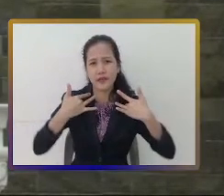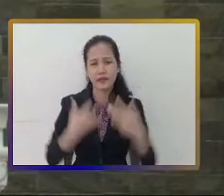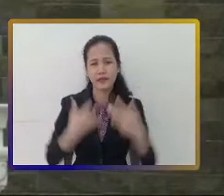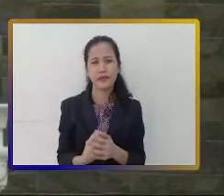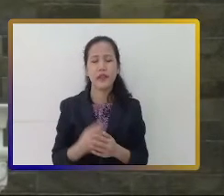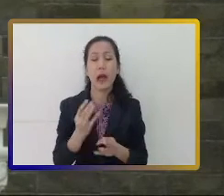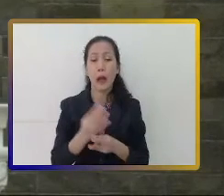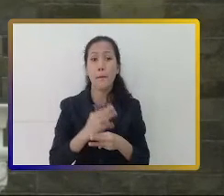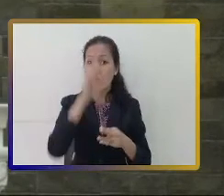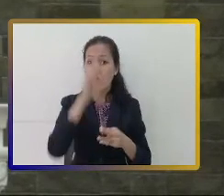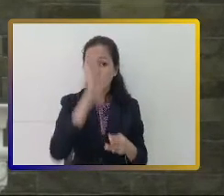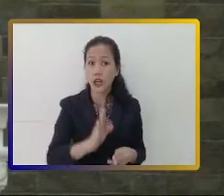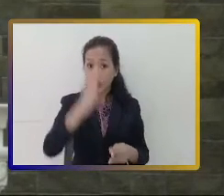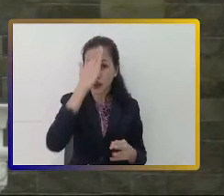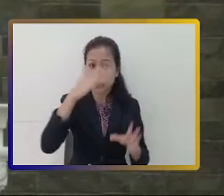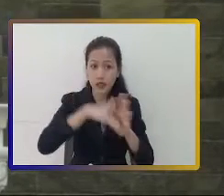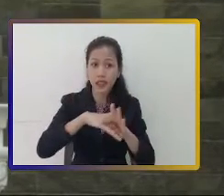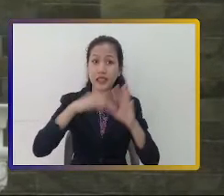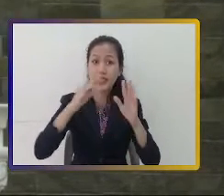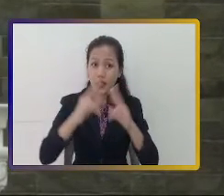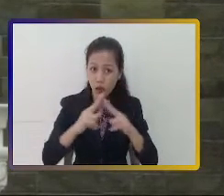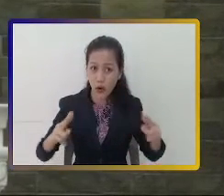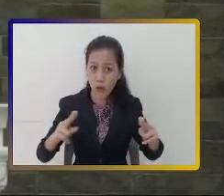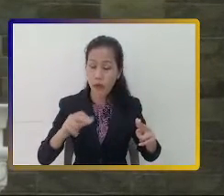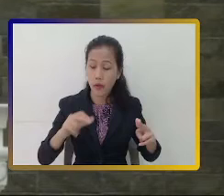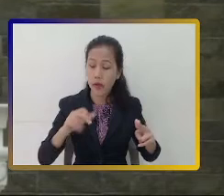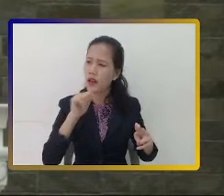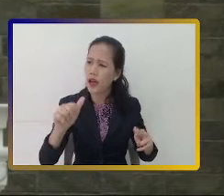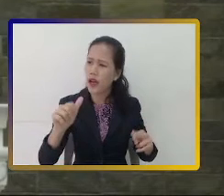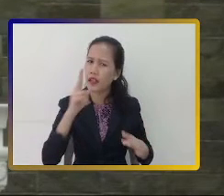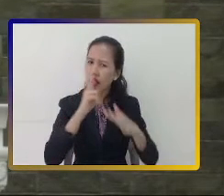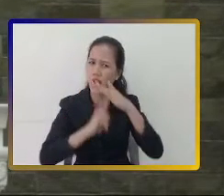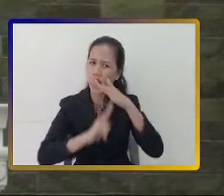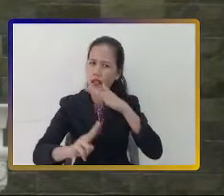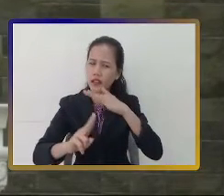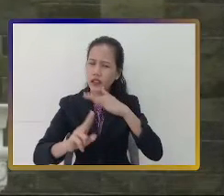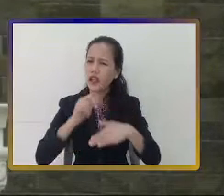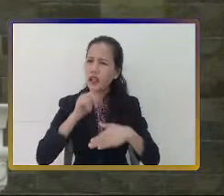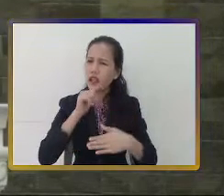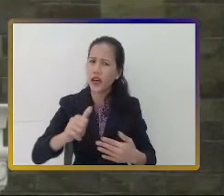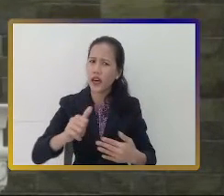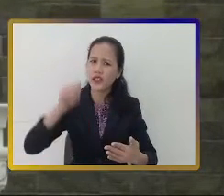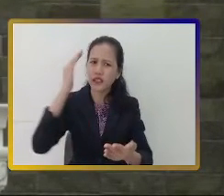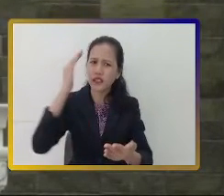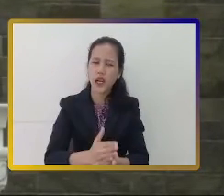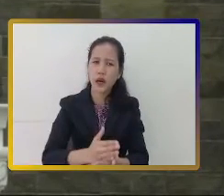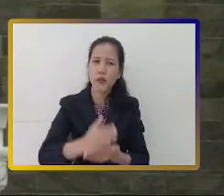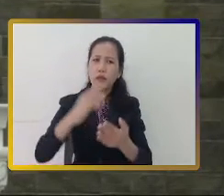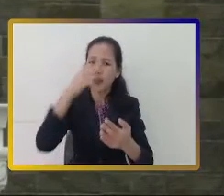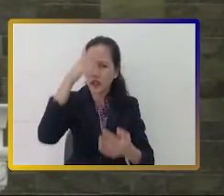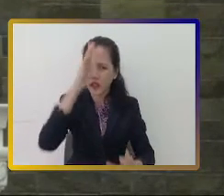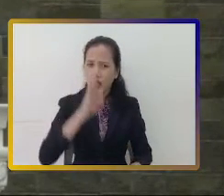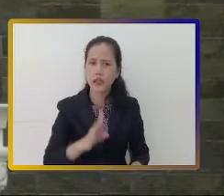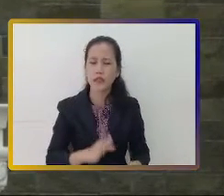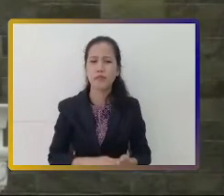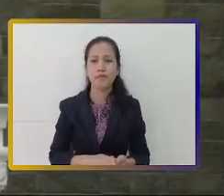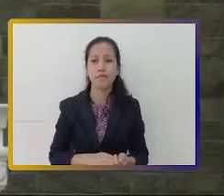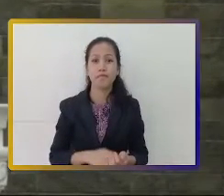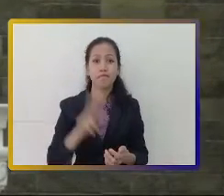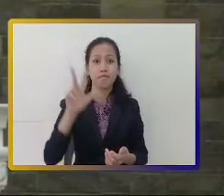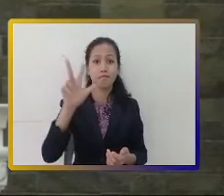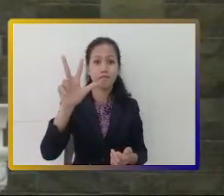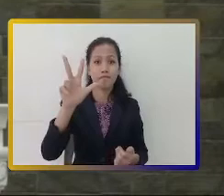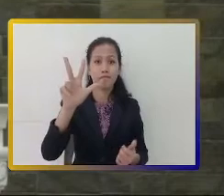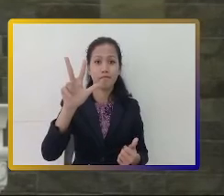Making God known in the home, do not hide God. Do not hinder God. Number 3, verse